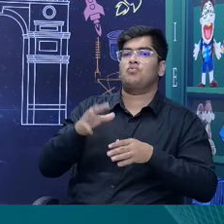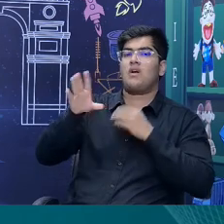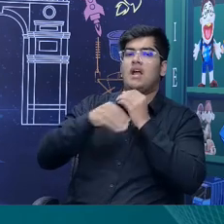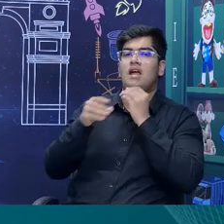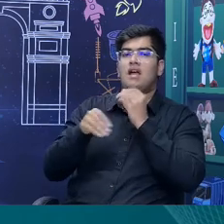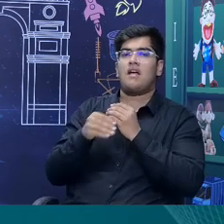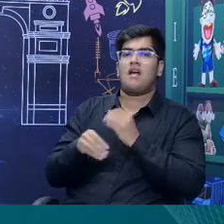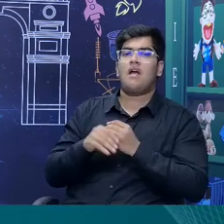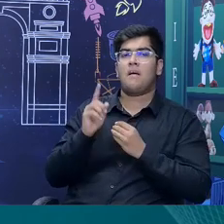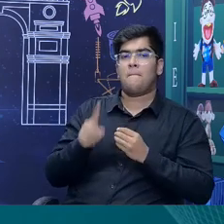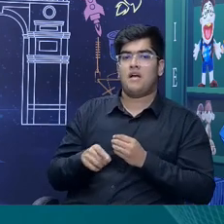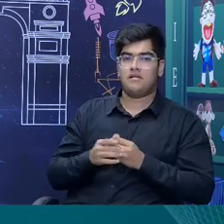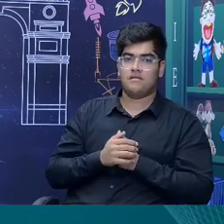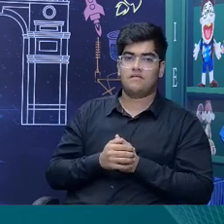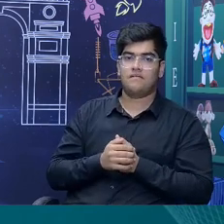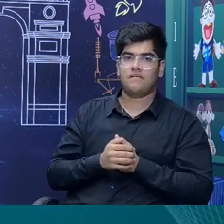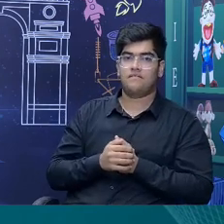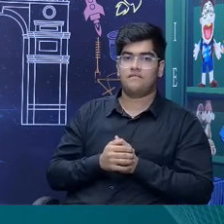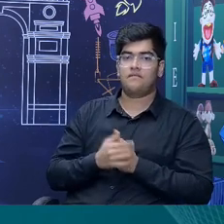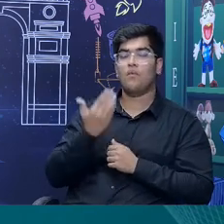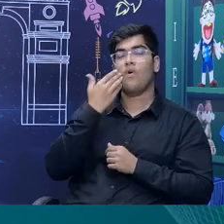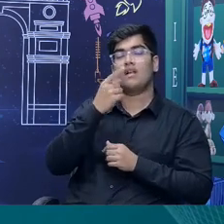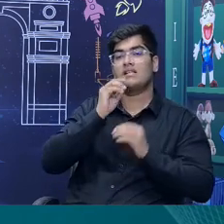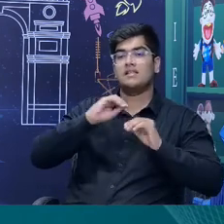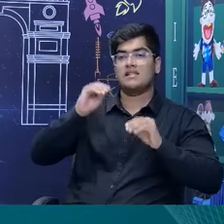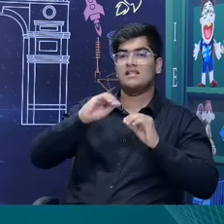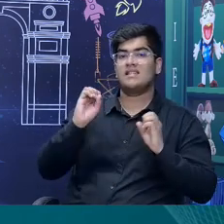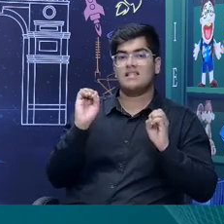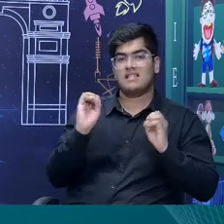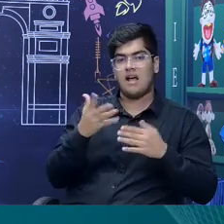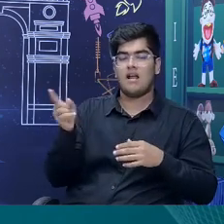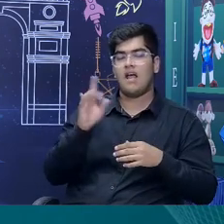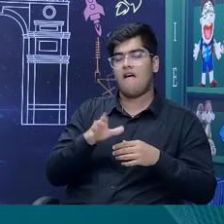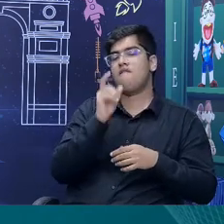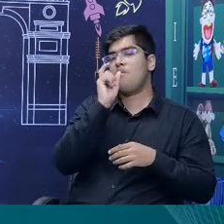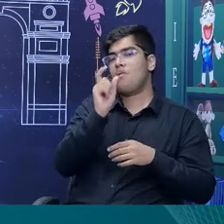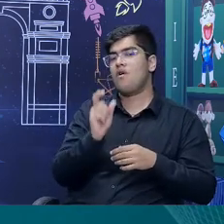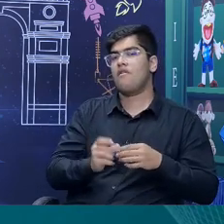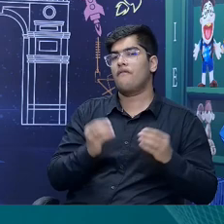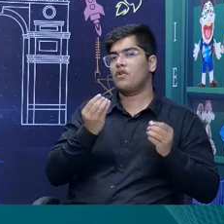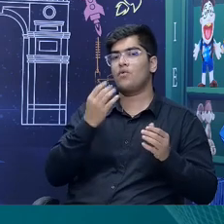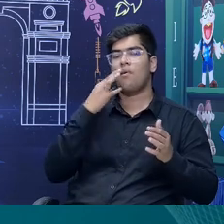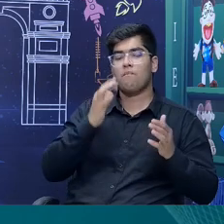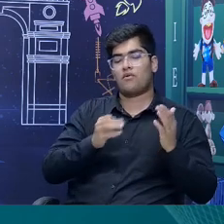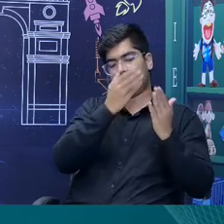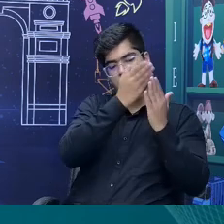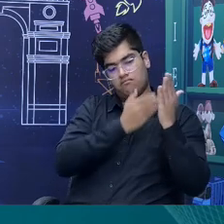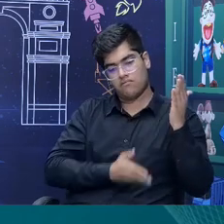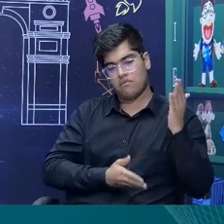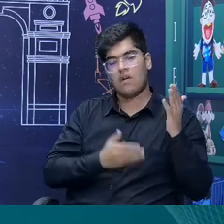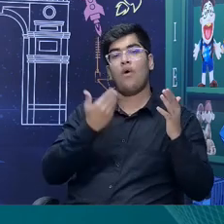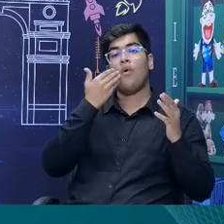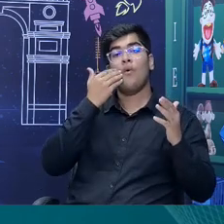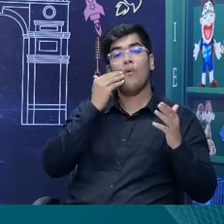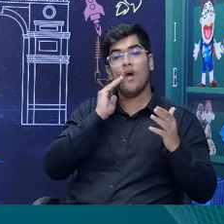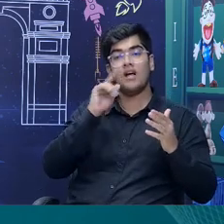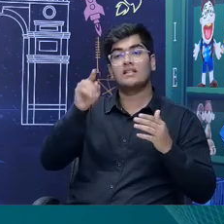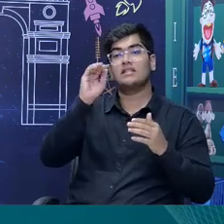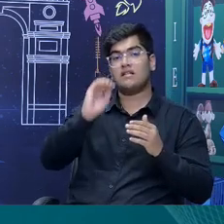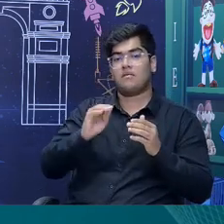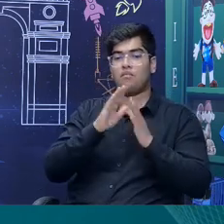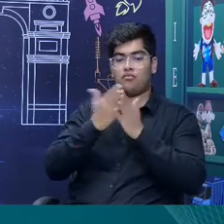कांटेक्ट दिव्या टाइप्स ऑफ डेमोग्राफी सो व्हेन डी चाइल्ड इसे ओपनिंग